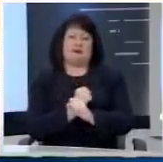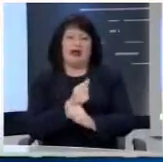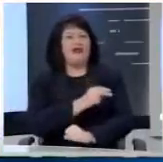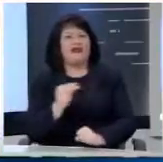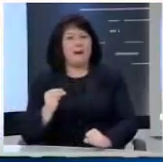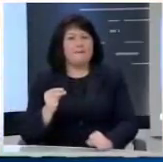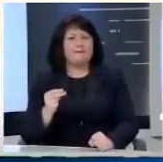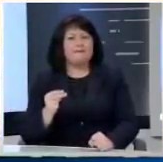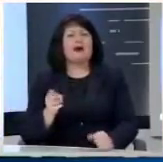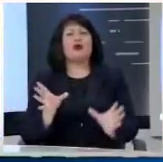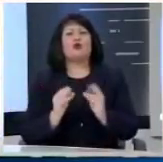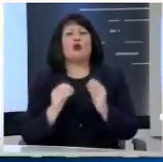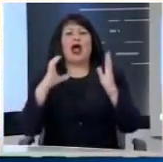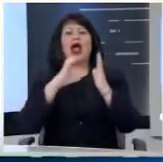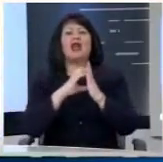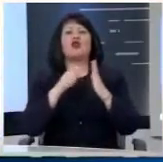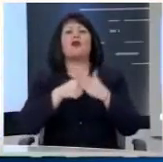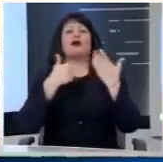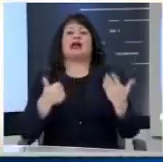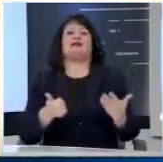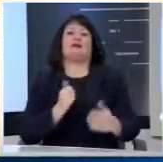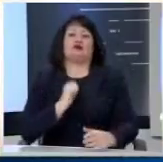Στο θέμα του άρθρου 16.